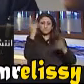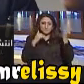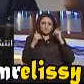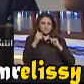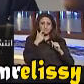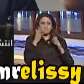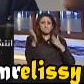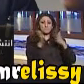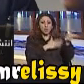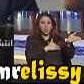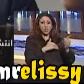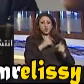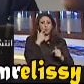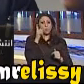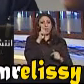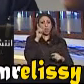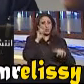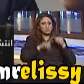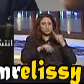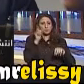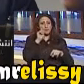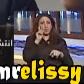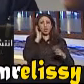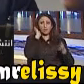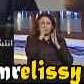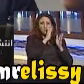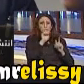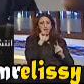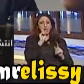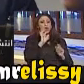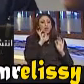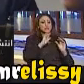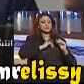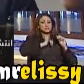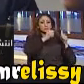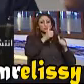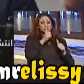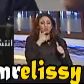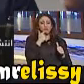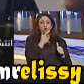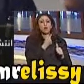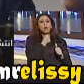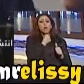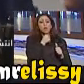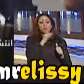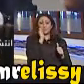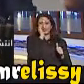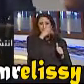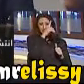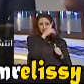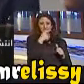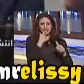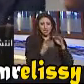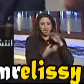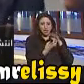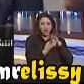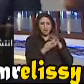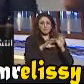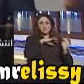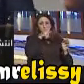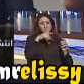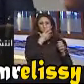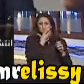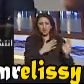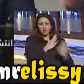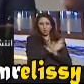فدعت لمليونية لا للعنف بميدان جامعة القاهرة أمام تمثال النهضة. يعني ثلاث دعوات